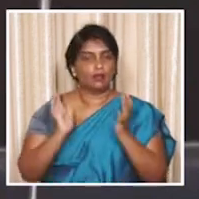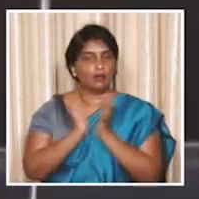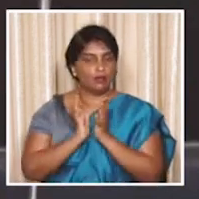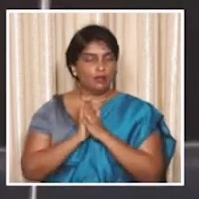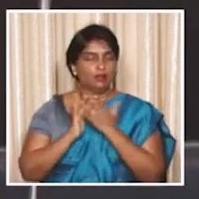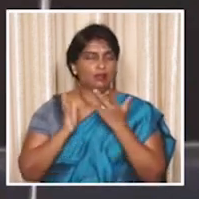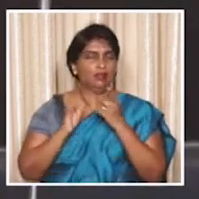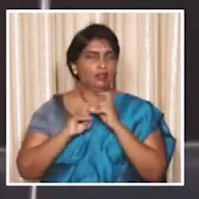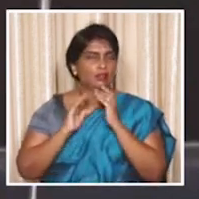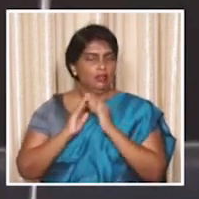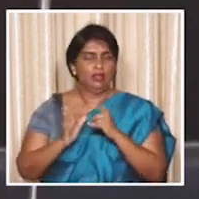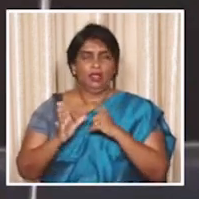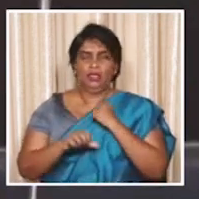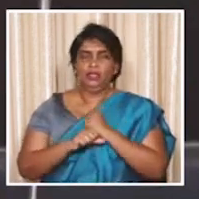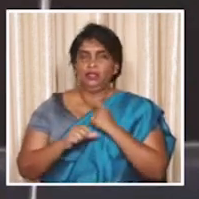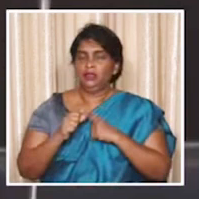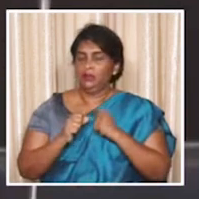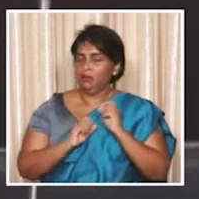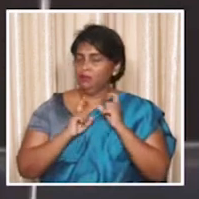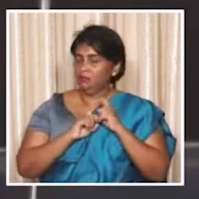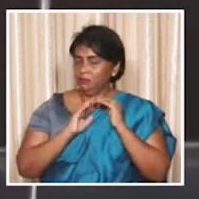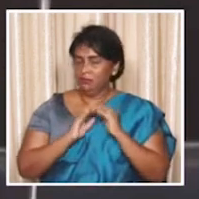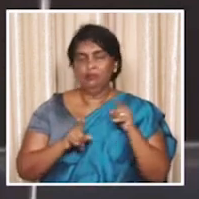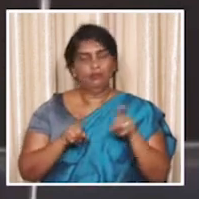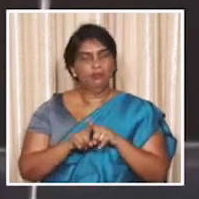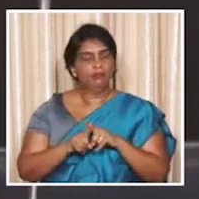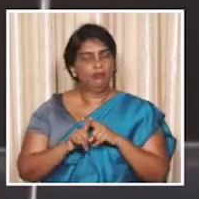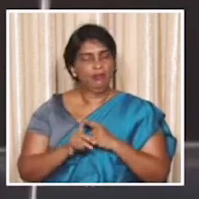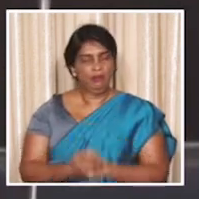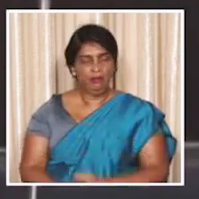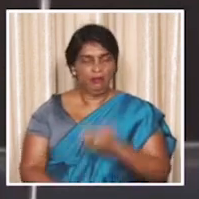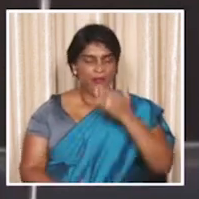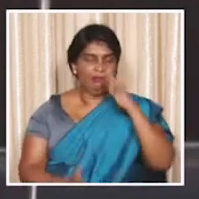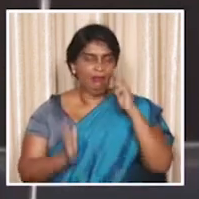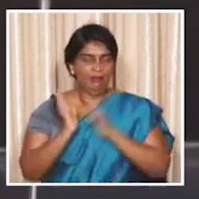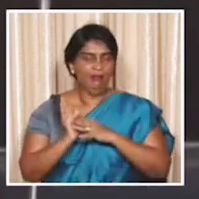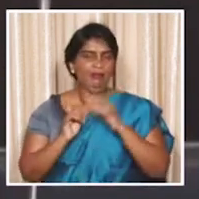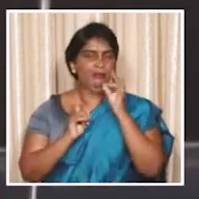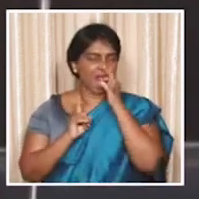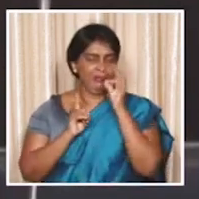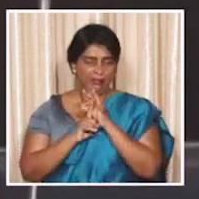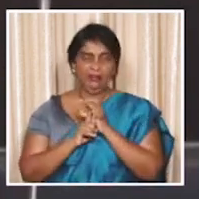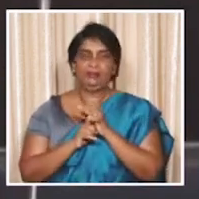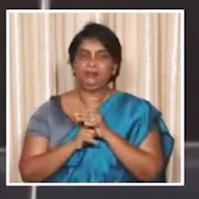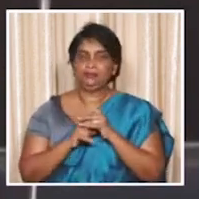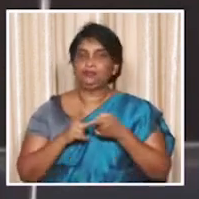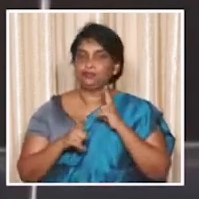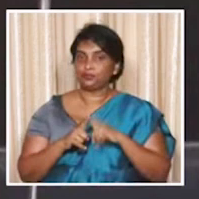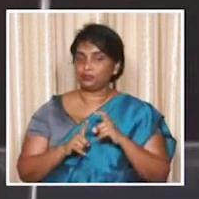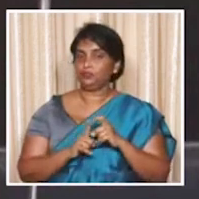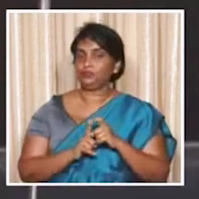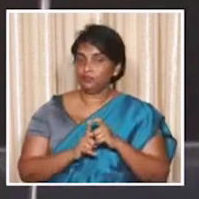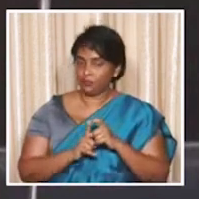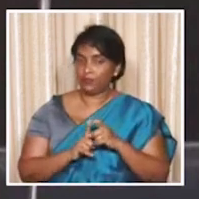டிபார்ட்மெண்ட்டையும் ஆர்டிஏ மன்னார் புத்தளம் எக்ஸிகியூட்டிவ் டைரக்டர்ஸ் அல்லது இன்ஜினியர்ஸ் சீஃப் இன்ஜினியர்ஸ் அல்லது பிடிஏ மாரை